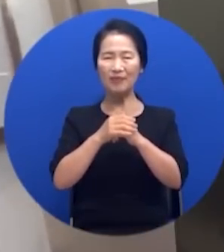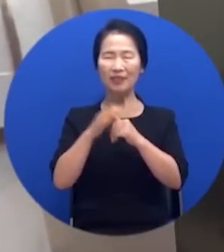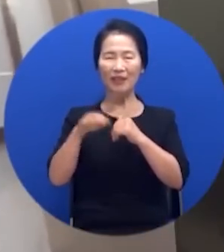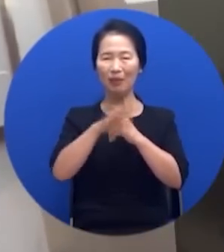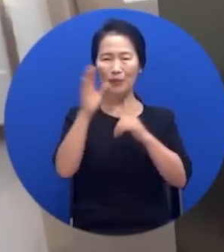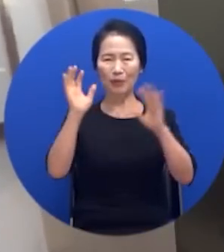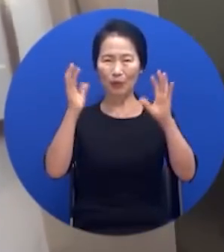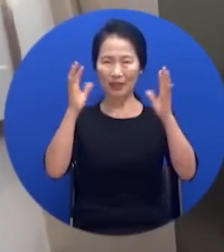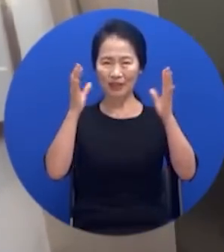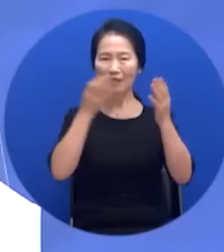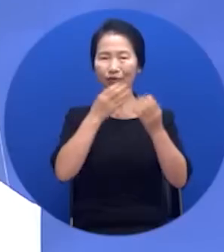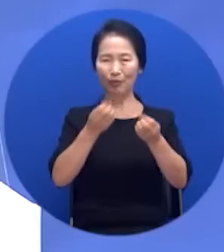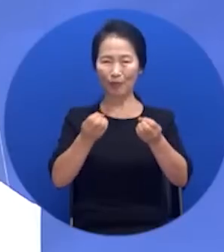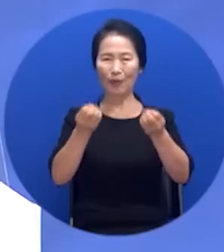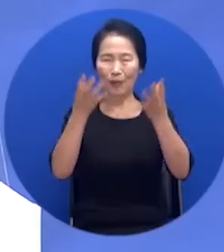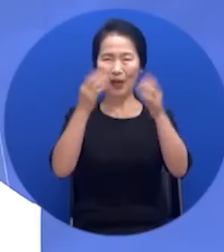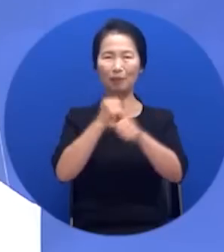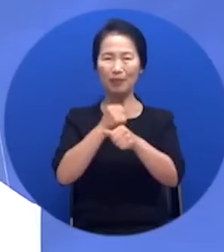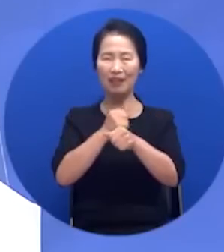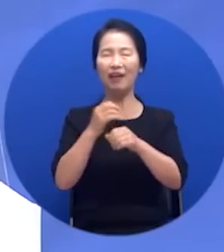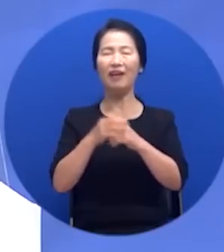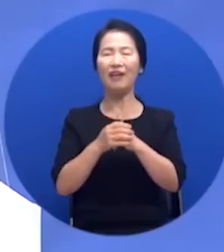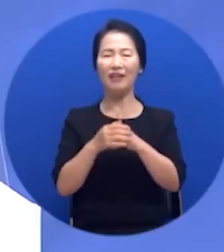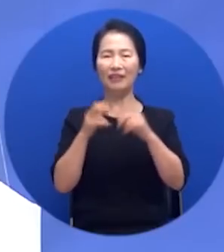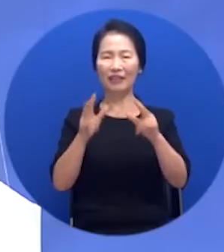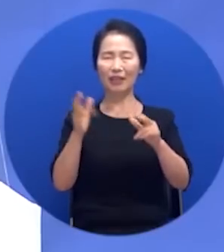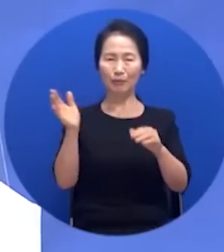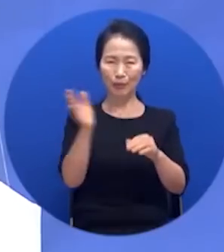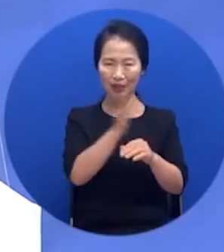축복합니다. 그러면 지금부터